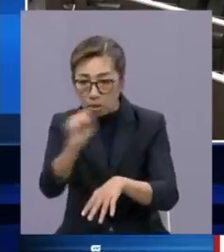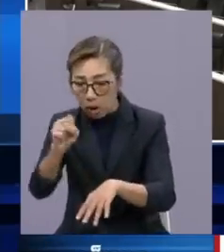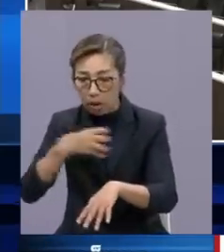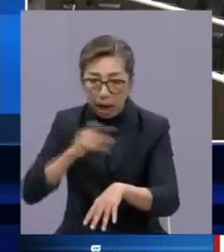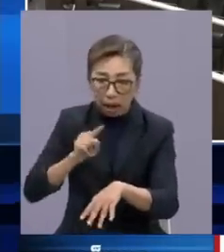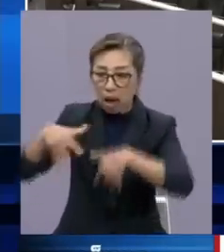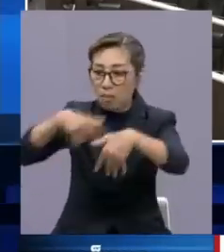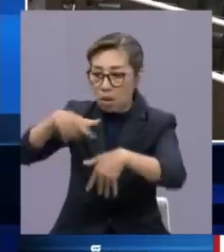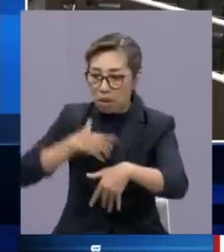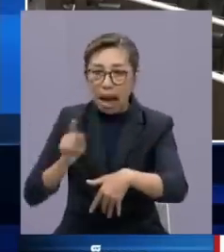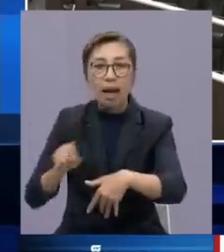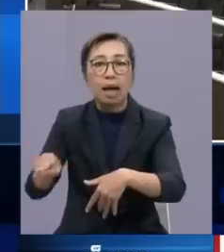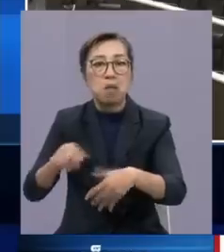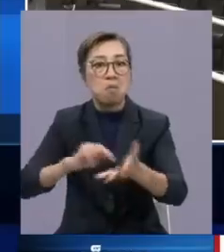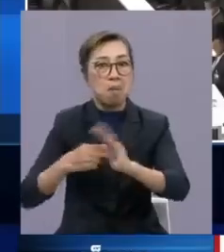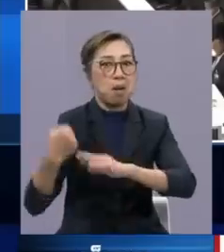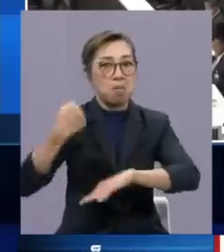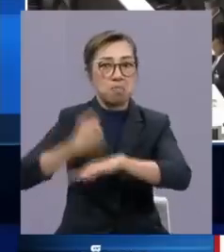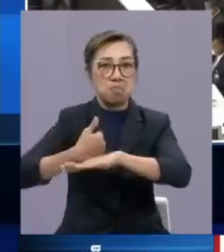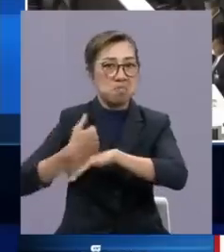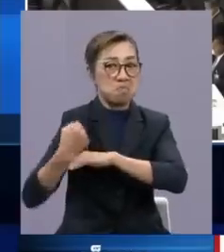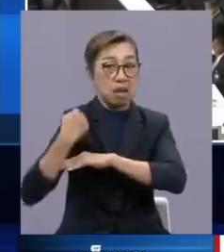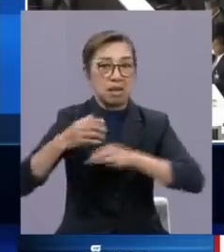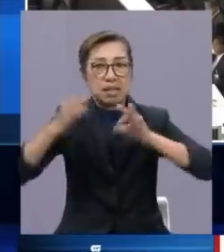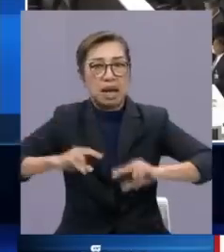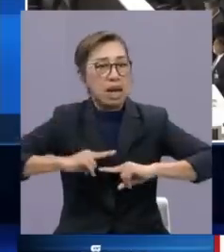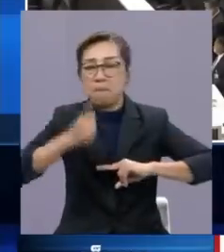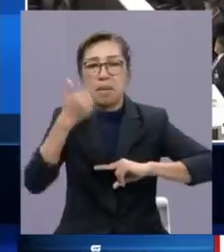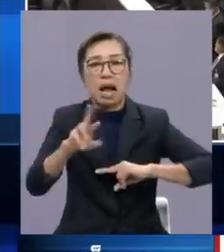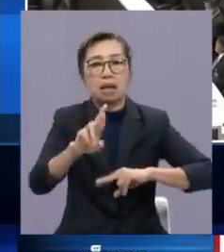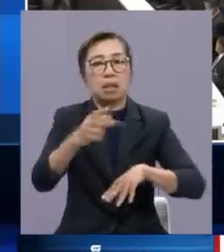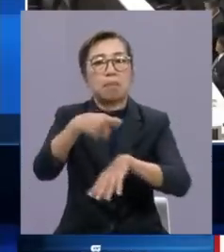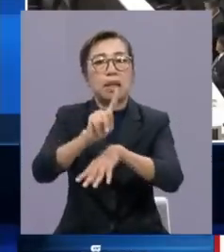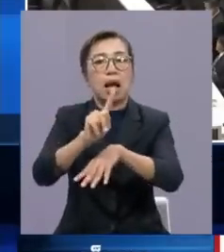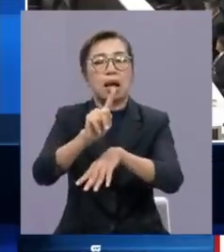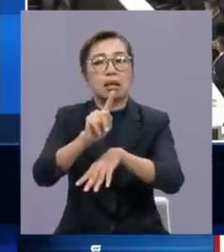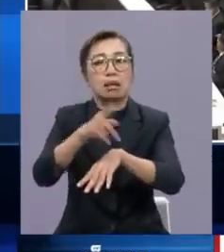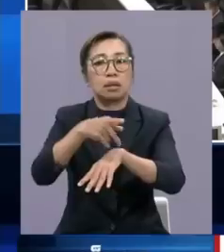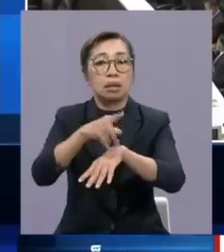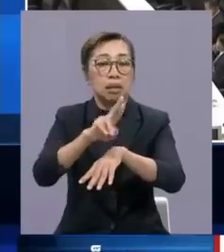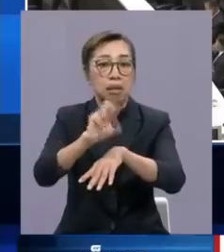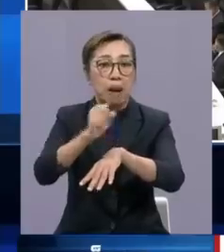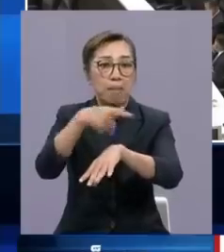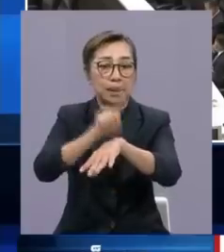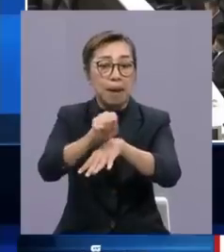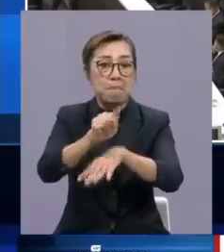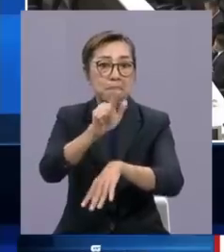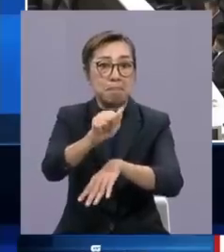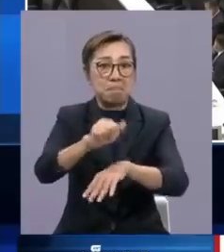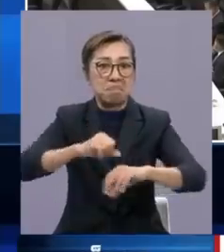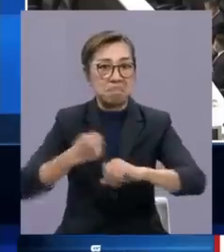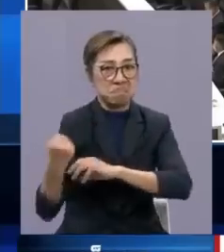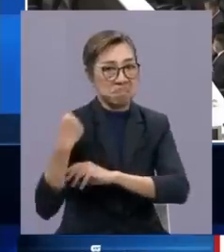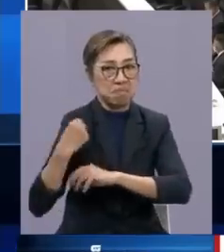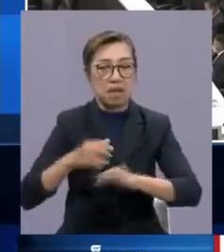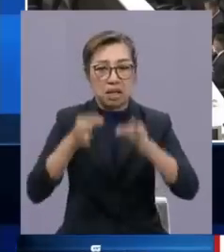นคุมเกมเบ็ดเสร็จไม่สามารถคิดตามใจตนเองได้คือมันต้องยึดกรอบข้อบังคับส่วนตำแหน่งรองประธานสภา